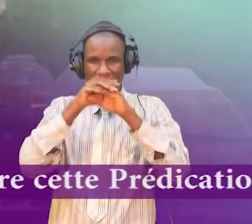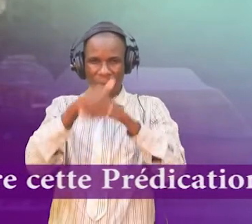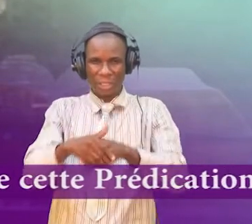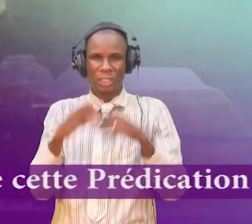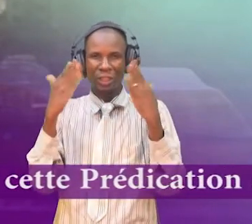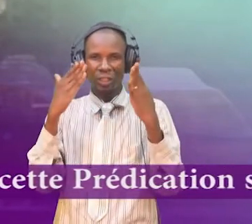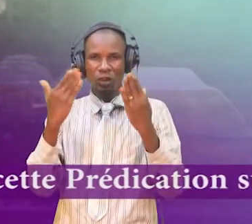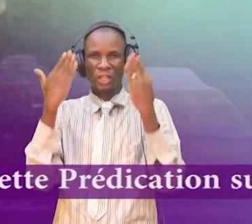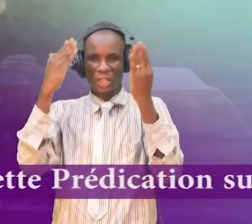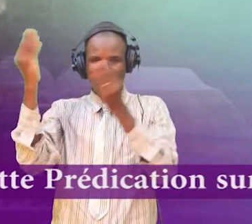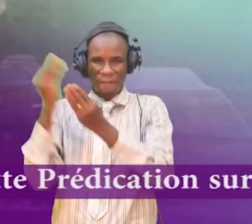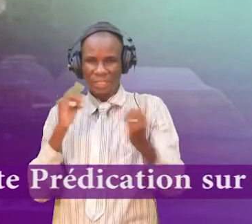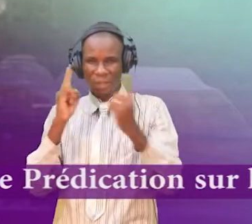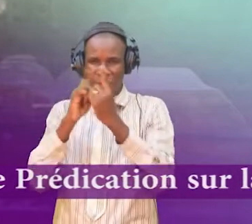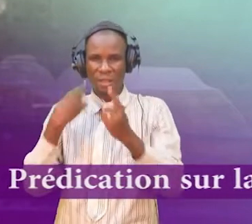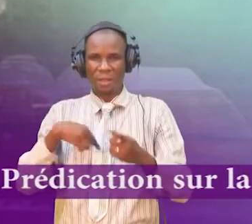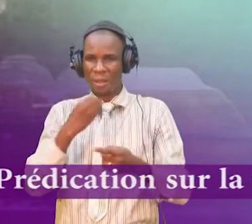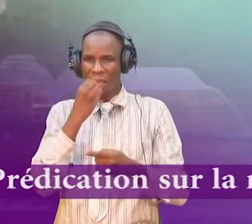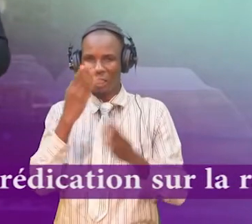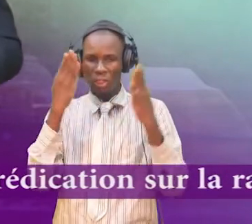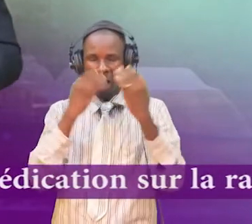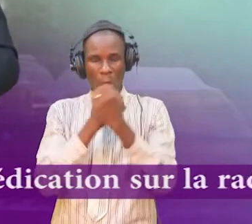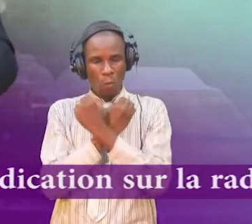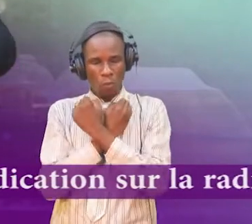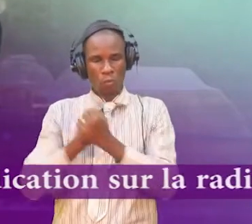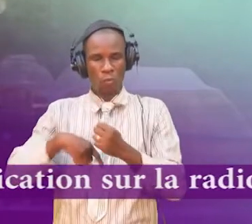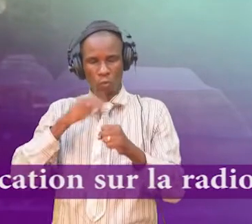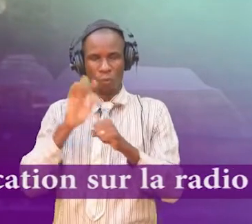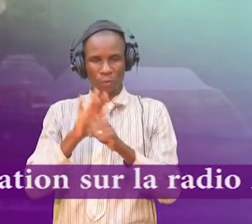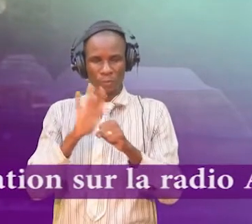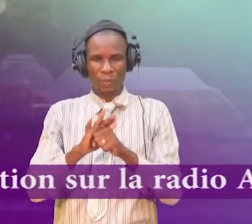kolakisa makila ya mwana na mpate oyo kokufa na ekulusu.